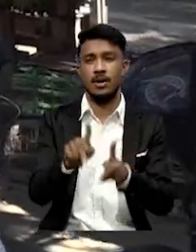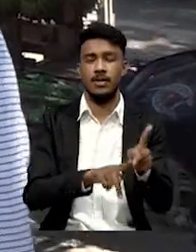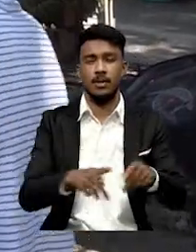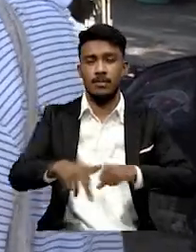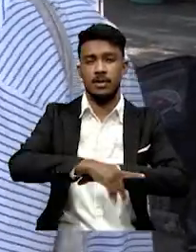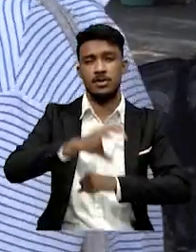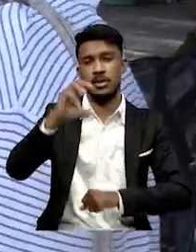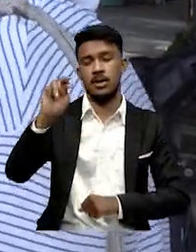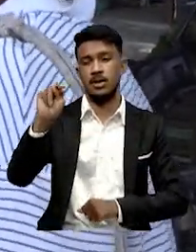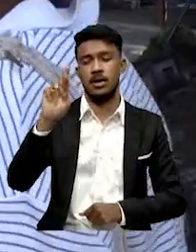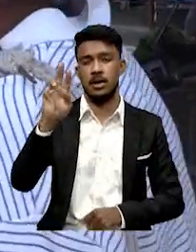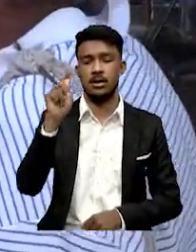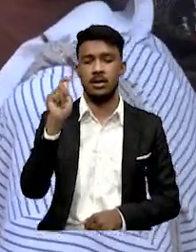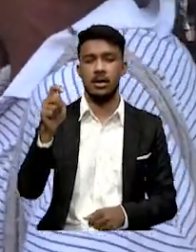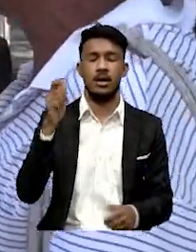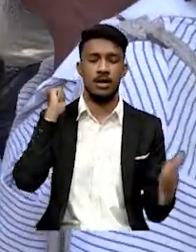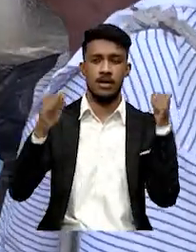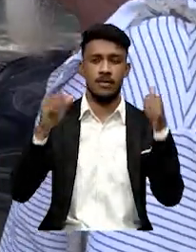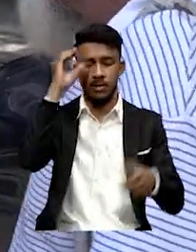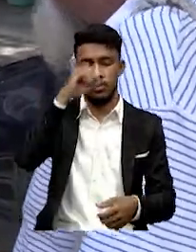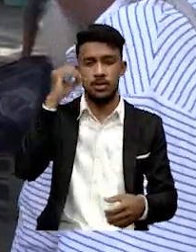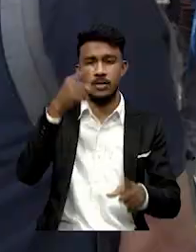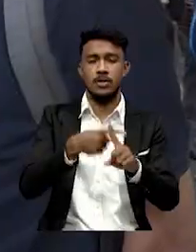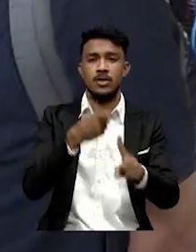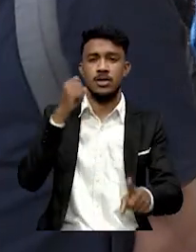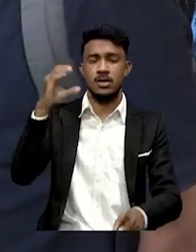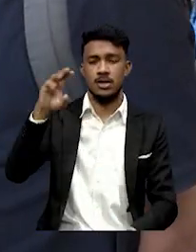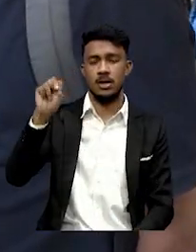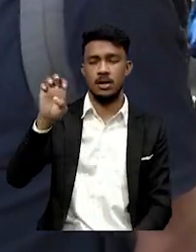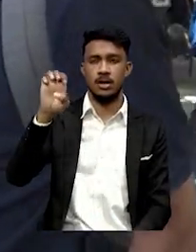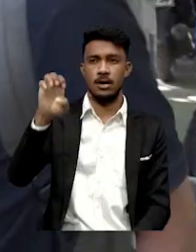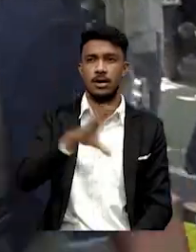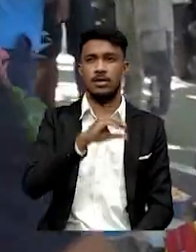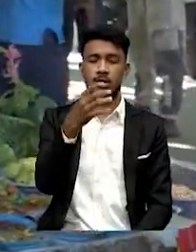CNT. Atividade ne observa direita husi CNE no retan